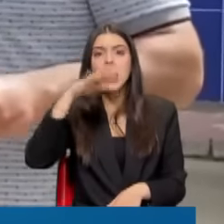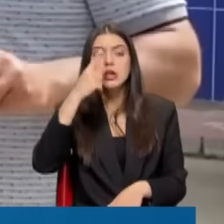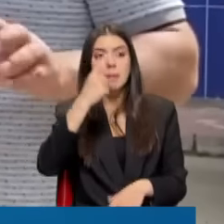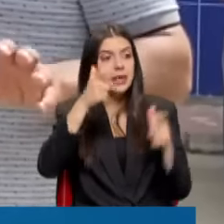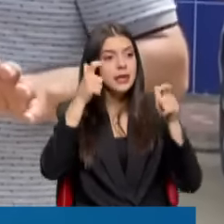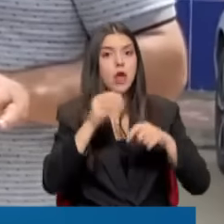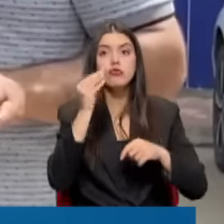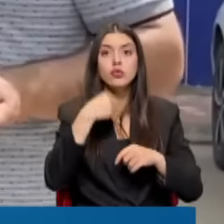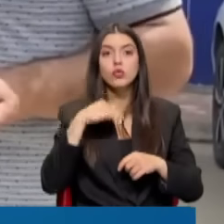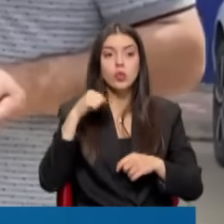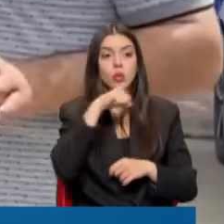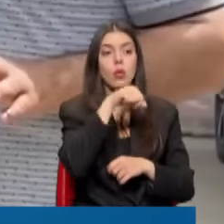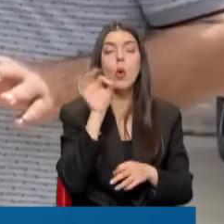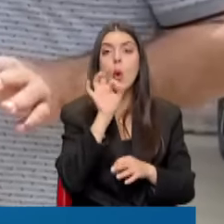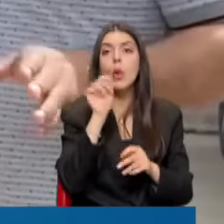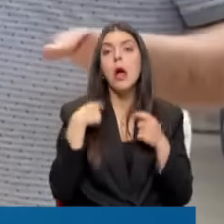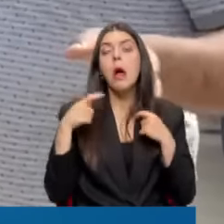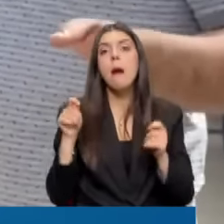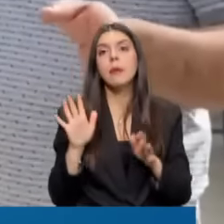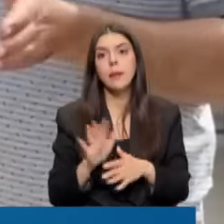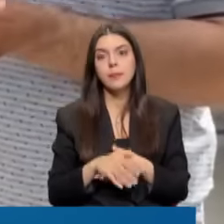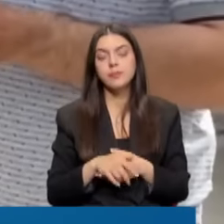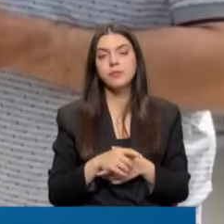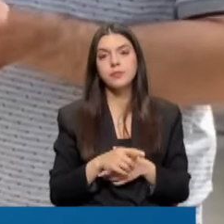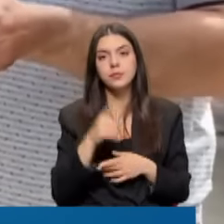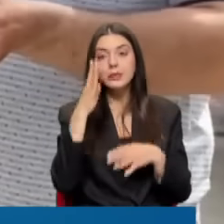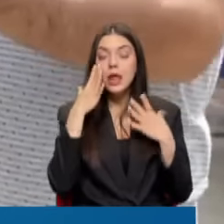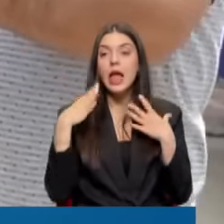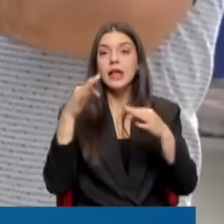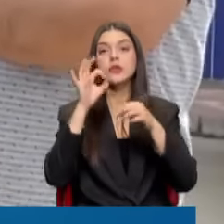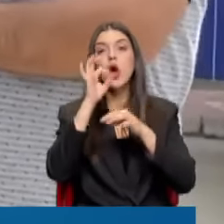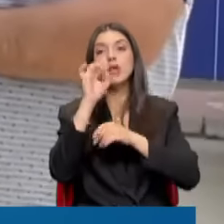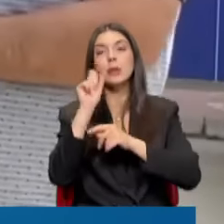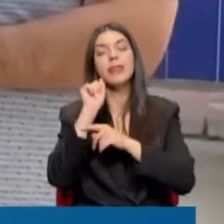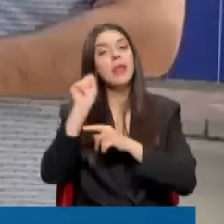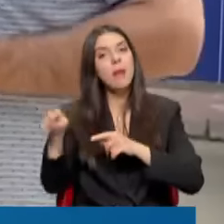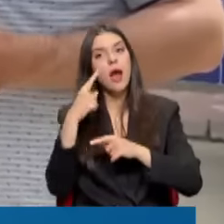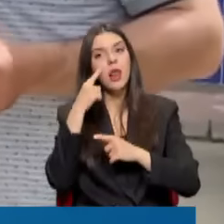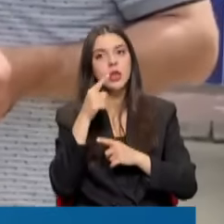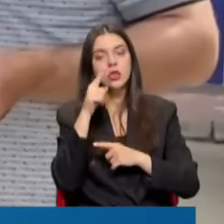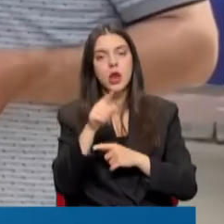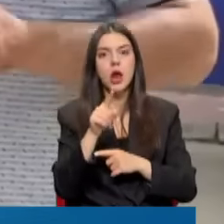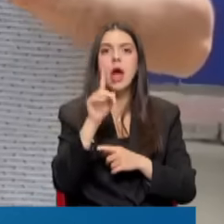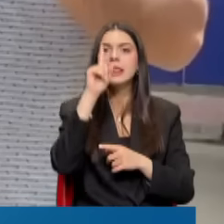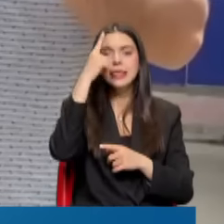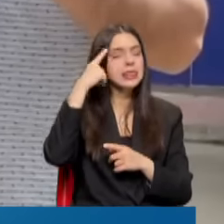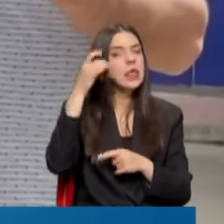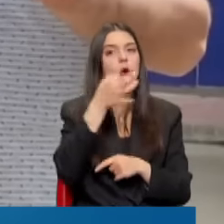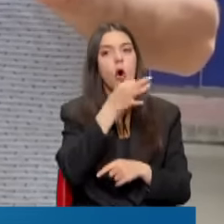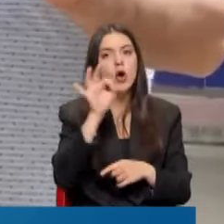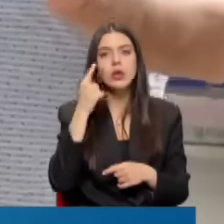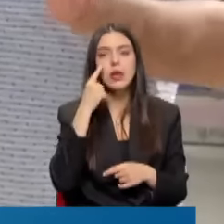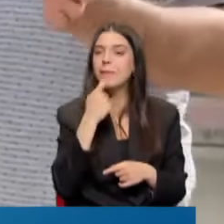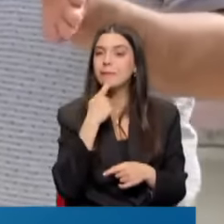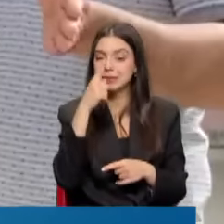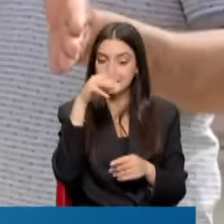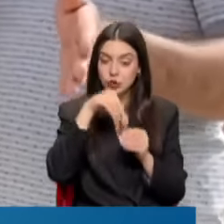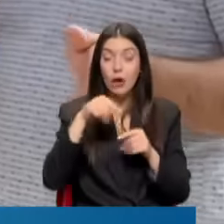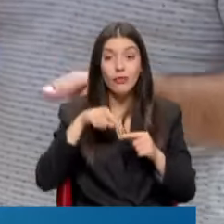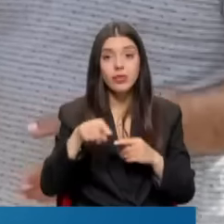çocuklarımı okam Burası Eskişehir'in Alpu ilçesine bağlı Osmaniye Mahallesi mahalledeki tek ortaokul iddiaya göre yıl sonunda